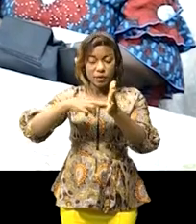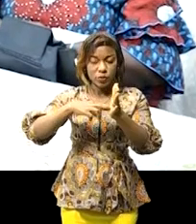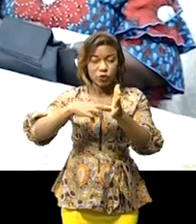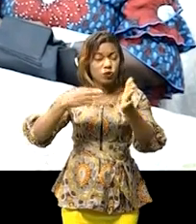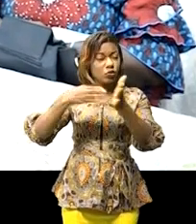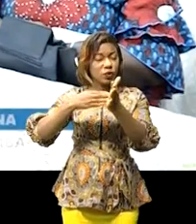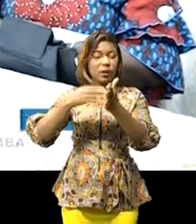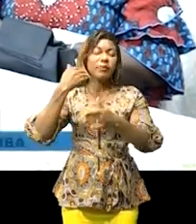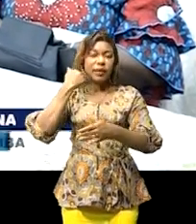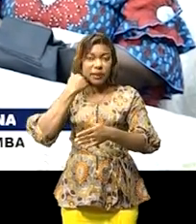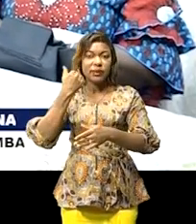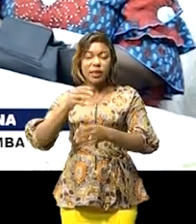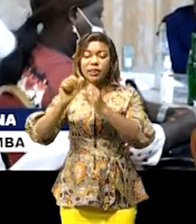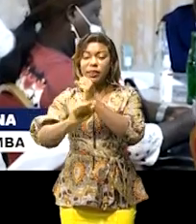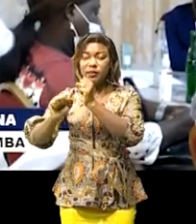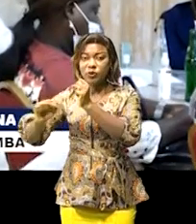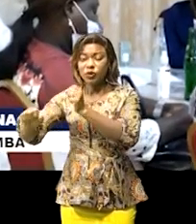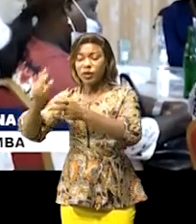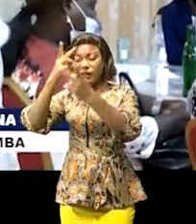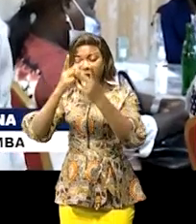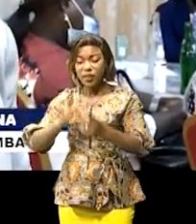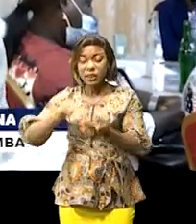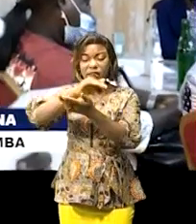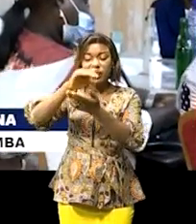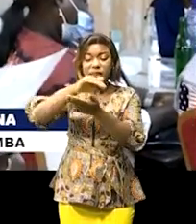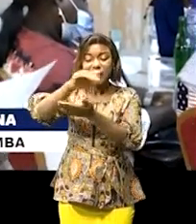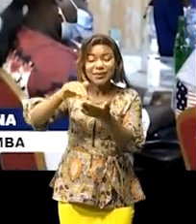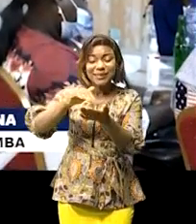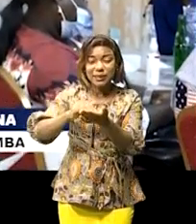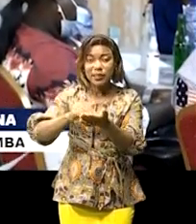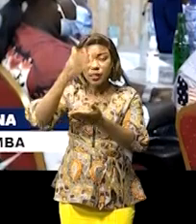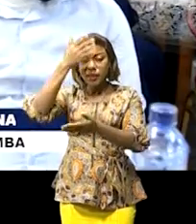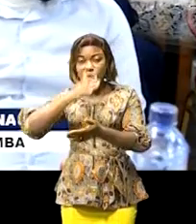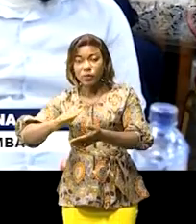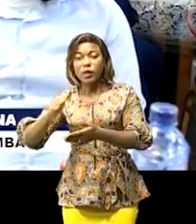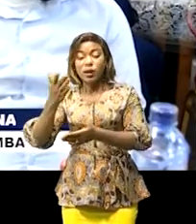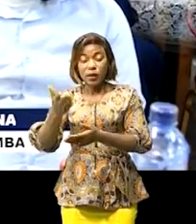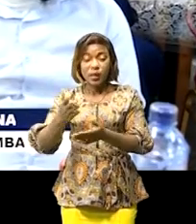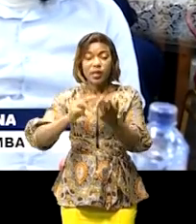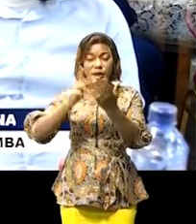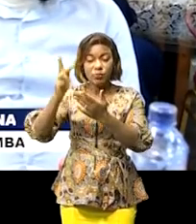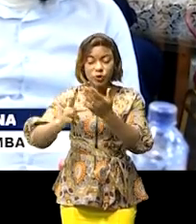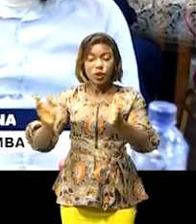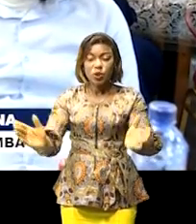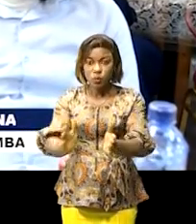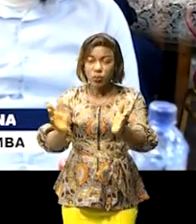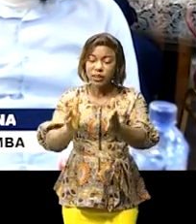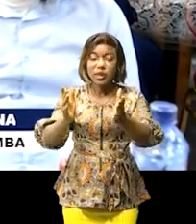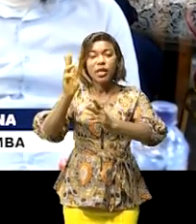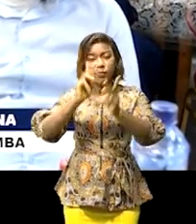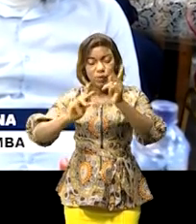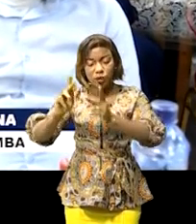par la sensibilisation, la valorisation des ondes de santé et la solidarité communautaire. Le projet encourage la population